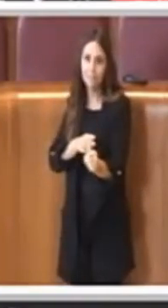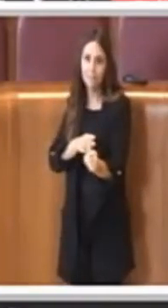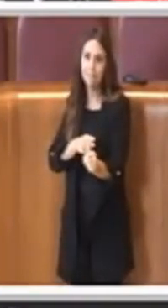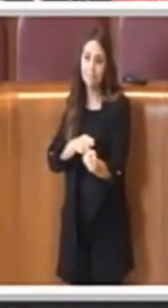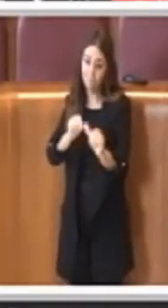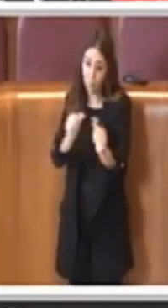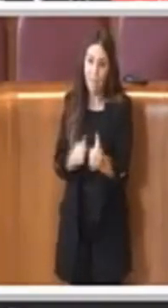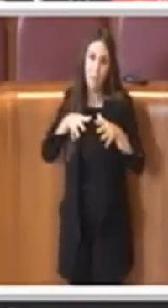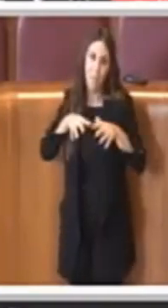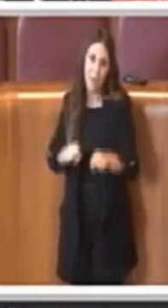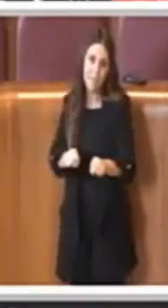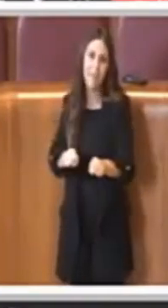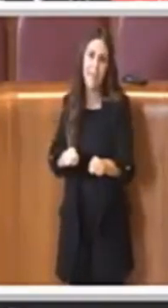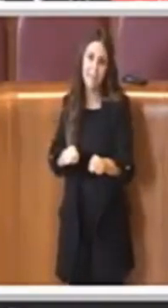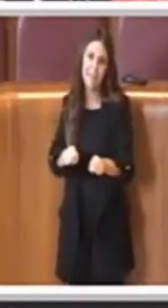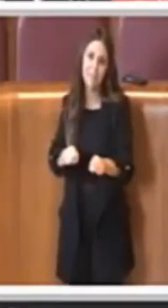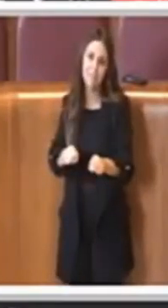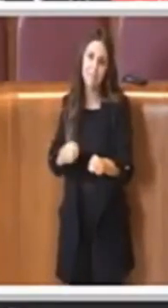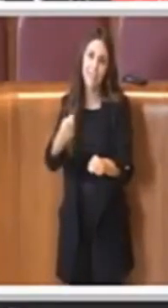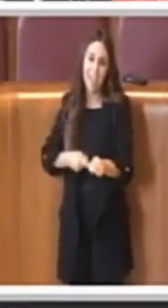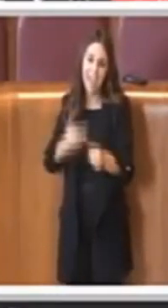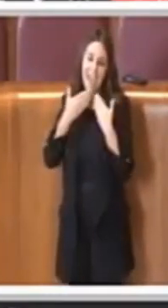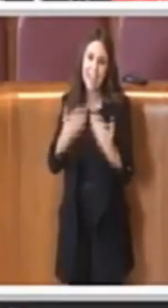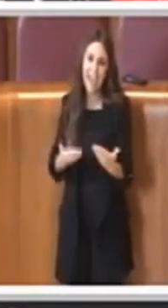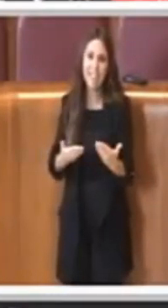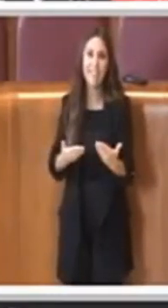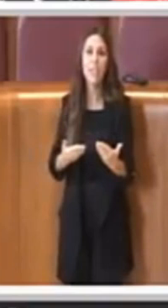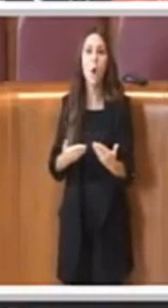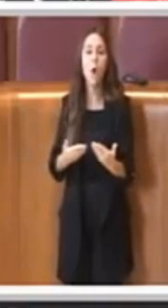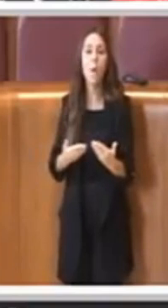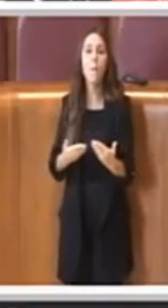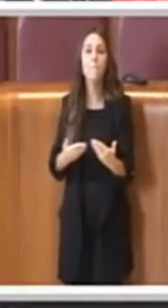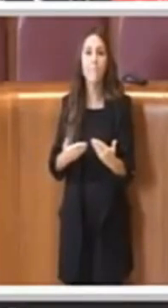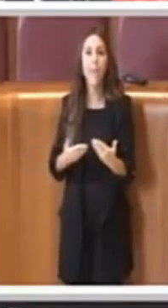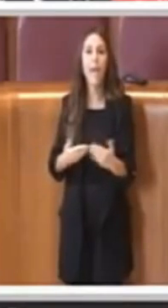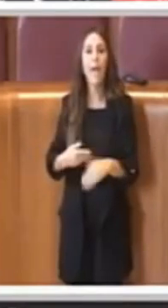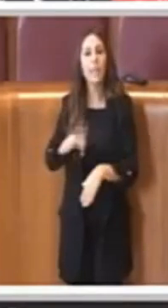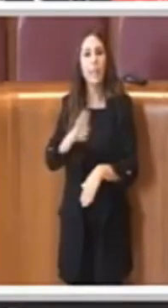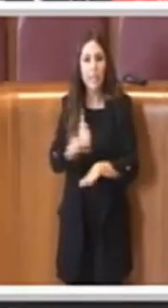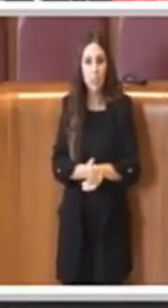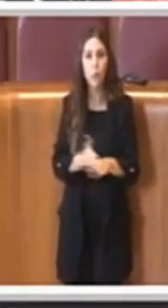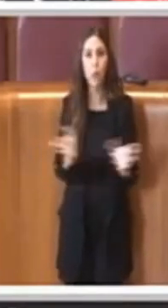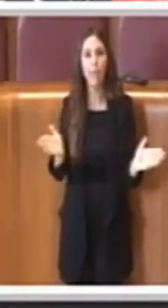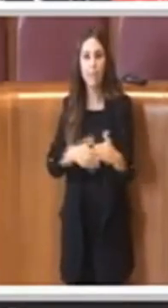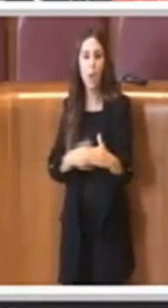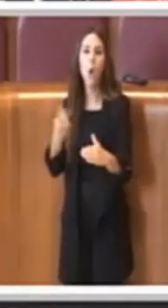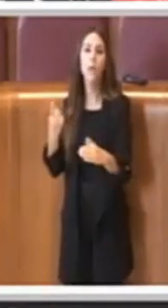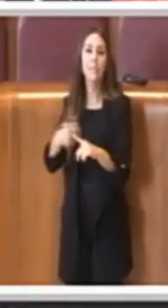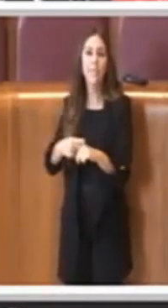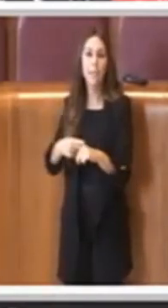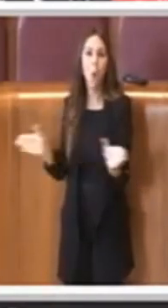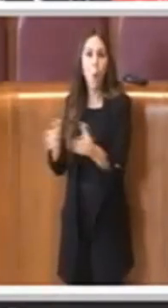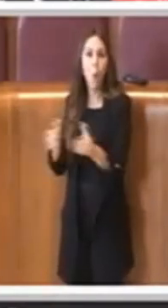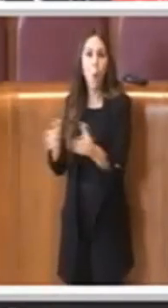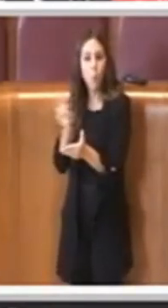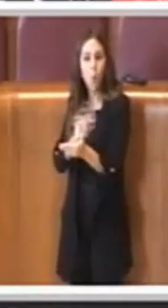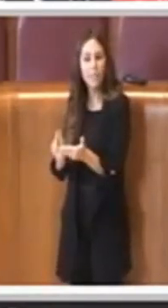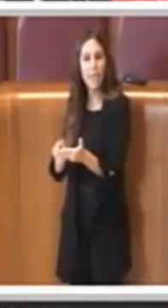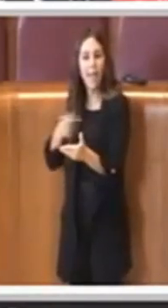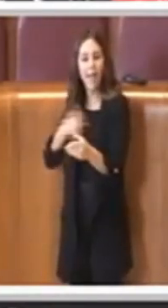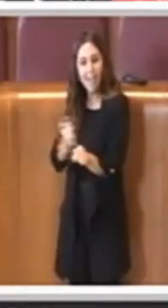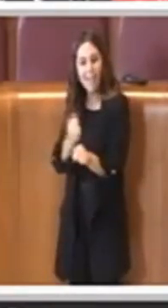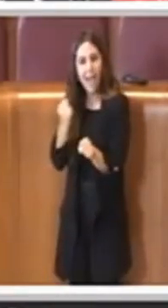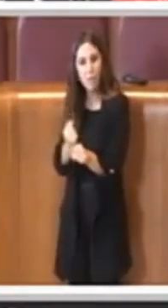stato impegnativo, e ringrazio il direttore del dipartimento e lo staff della segreteria che hanno lavorato